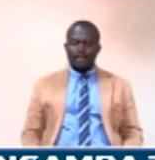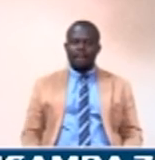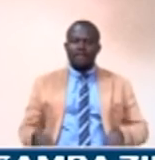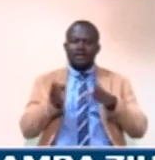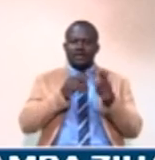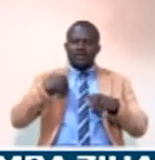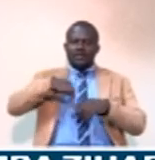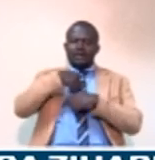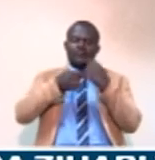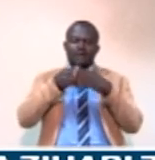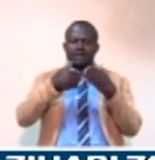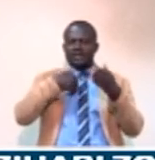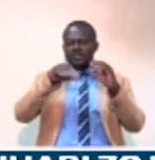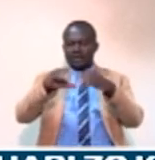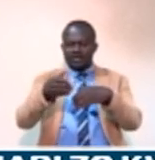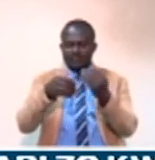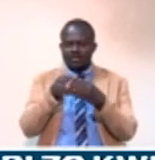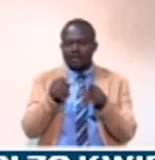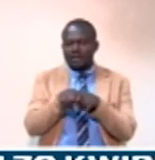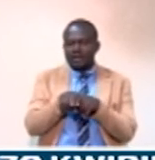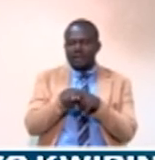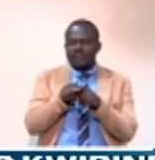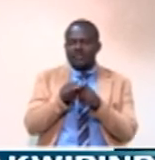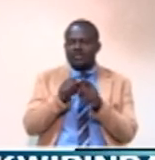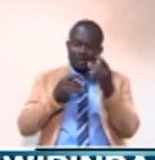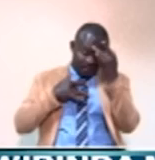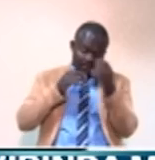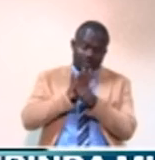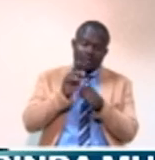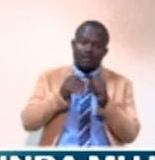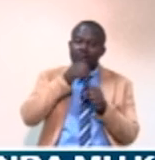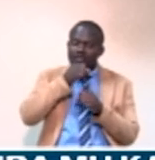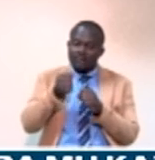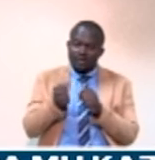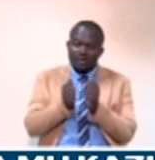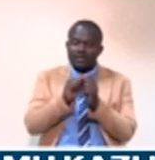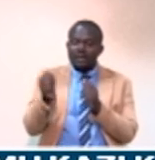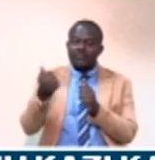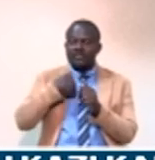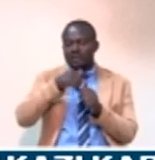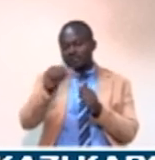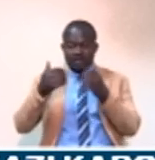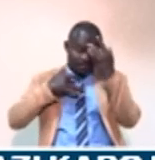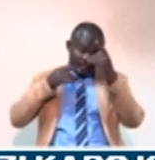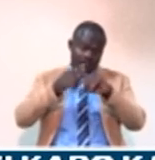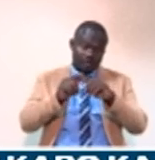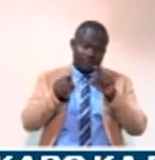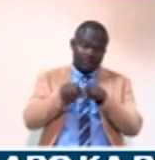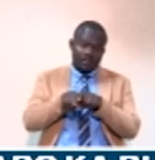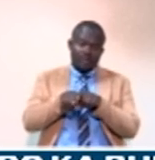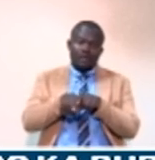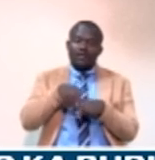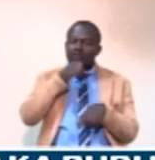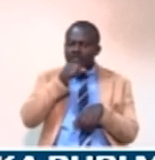N'ubundi turacyafite bya byiciro n'ubundi bisa nkaho bizahara abantu bakuze ndetse n'abandi bafite uburwayi bundi byo bitwa